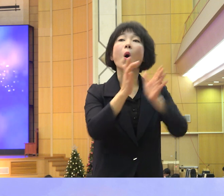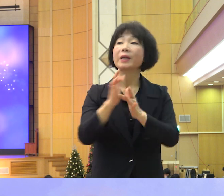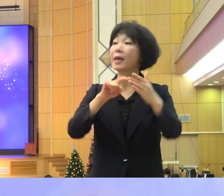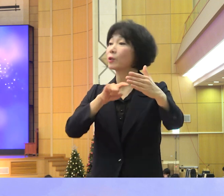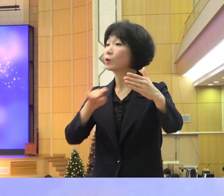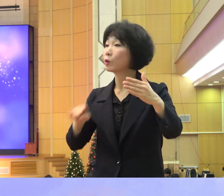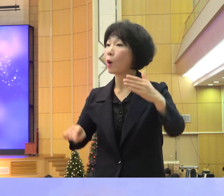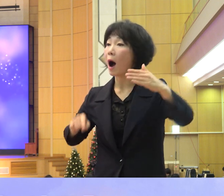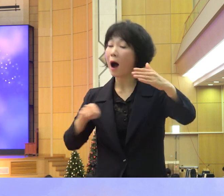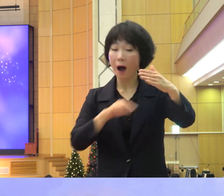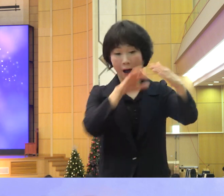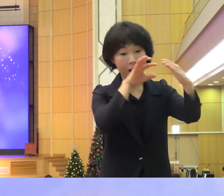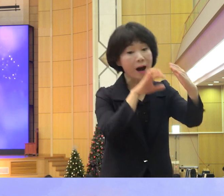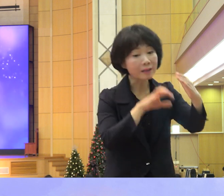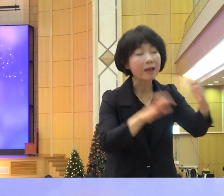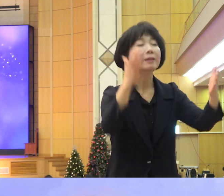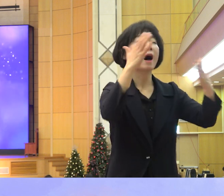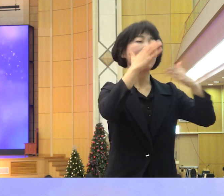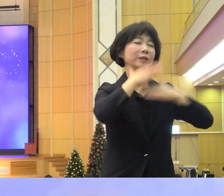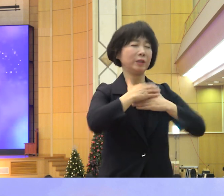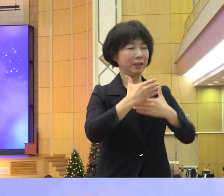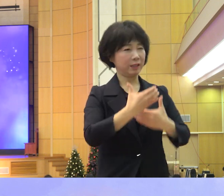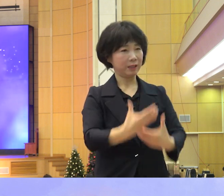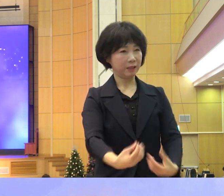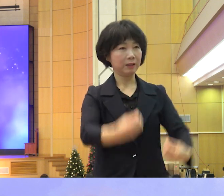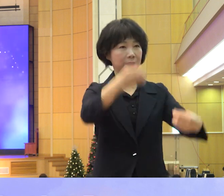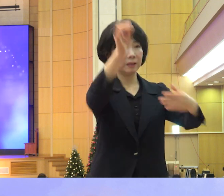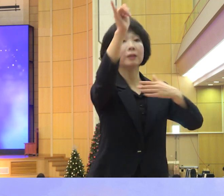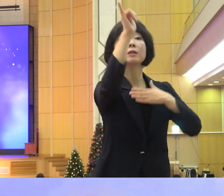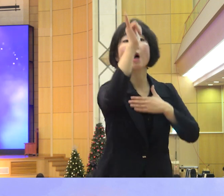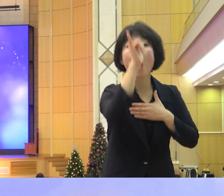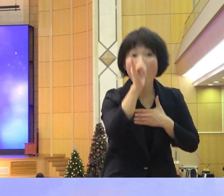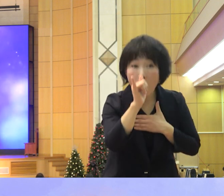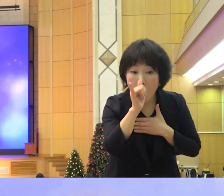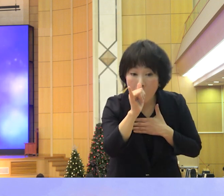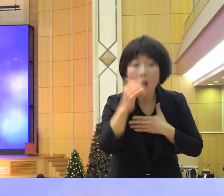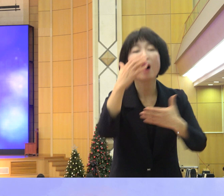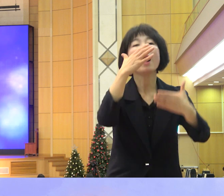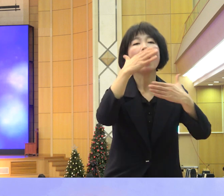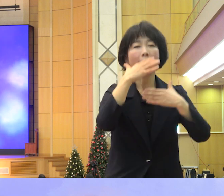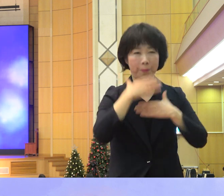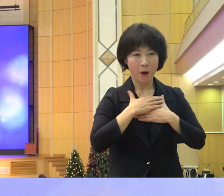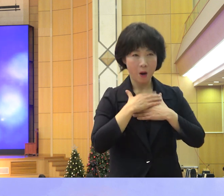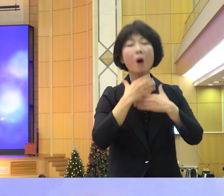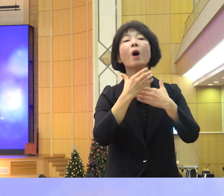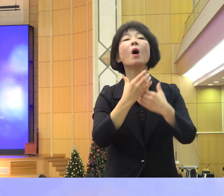있나요? 예수 안에는 안식이 있어요.